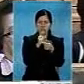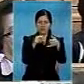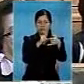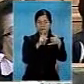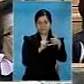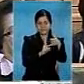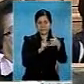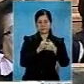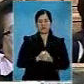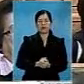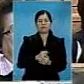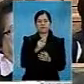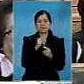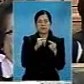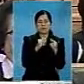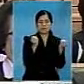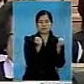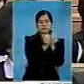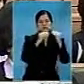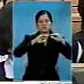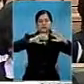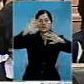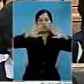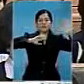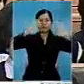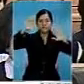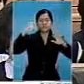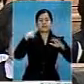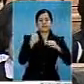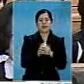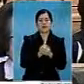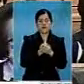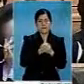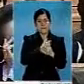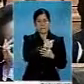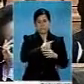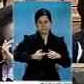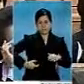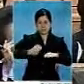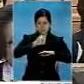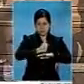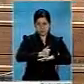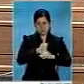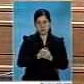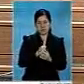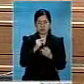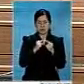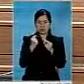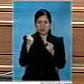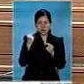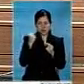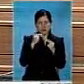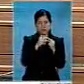ที่จะเป็นการทำลายระบอบประชาธิปไตยอันมีพระมหากษัตริย์ทรงเป็นประมุขหรือได้มาซึ่งอำนาจการปกครองโดยไม่ชอบรัฐธรร